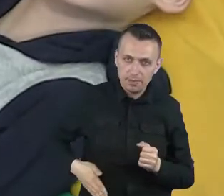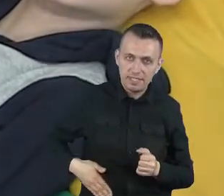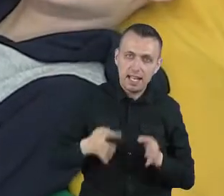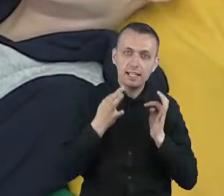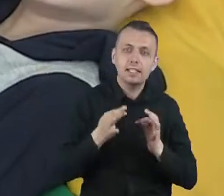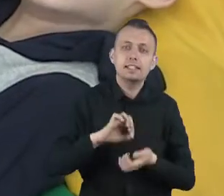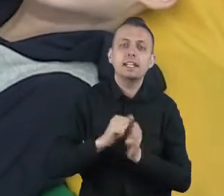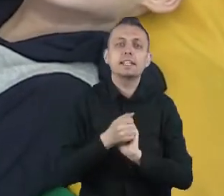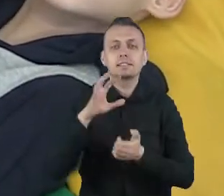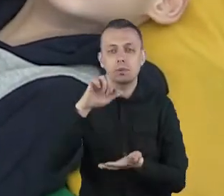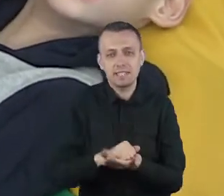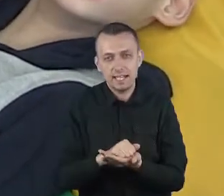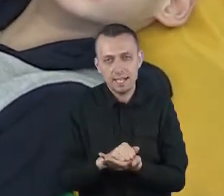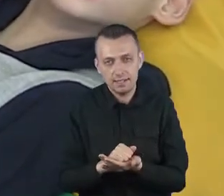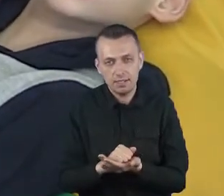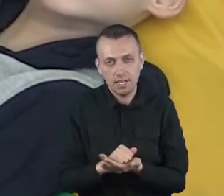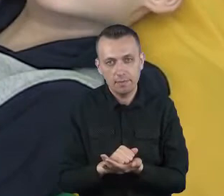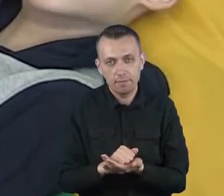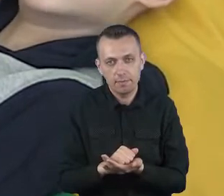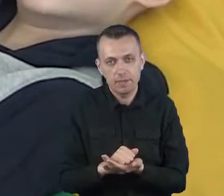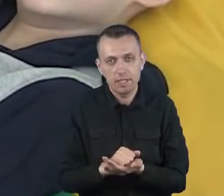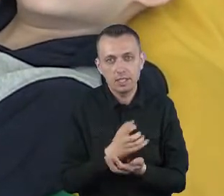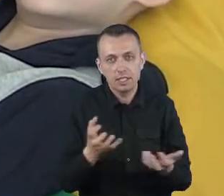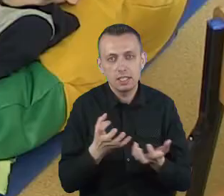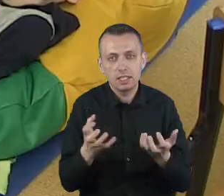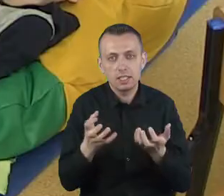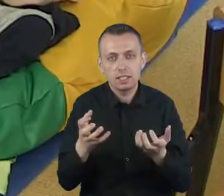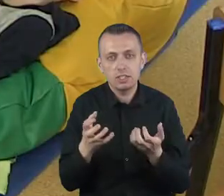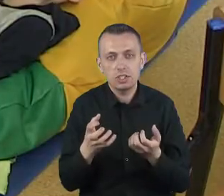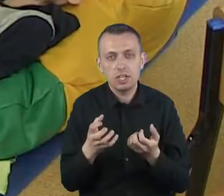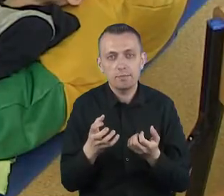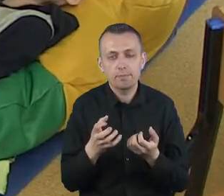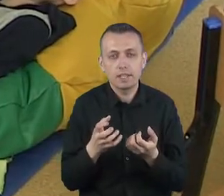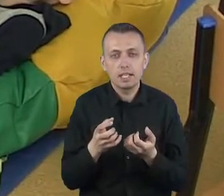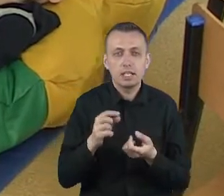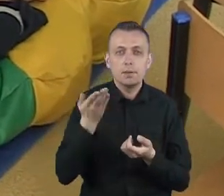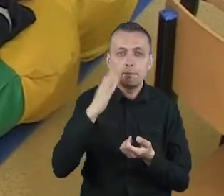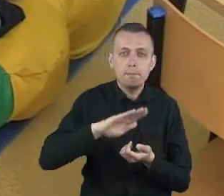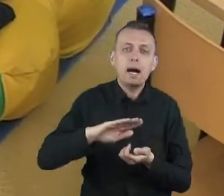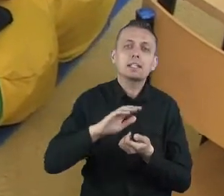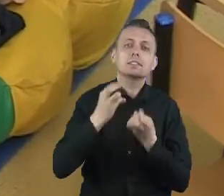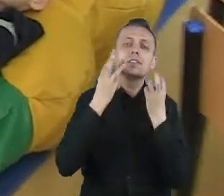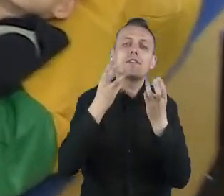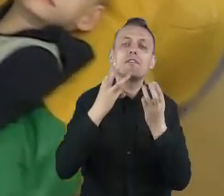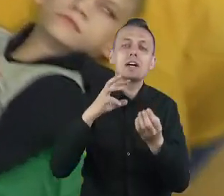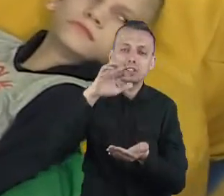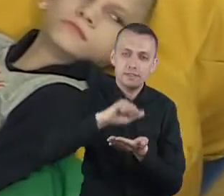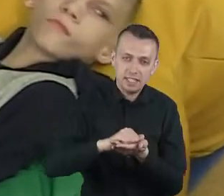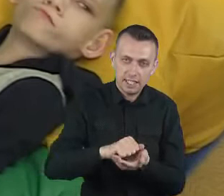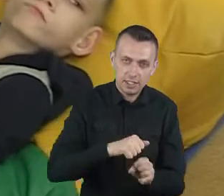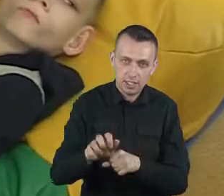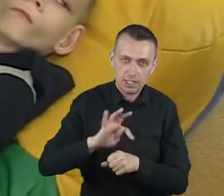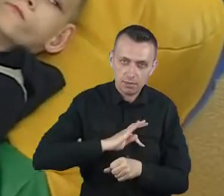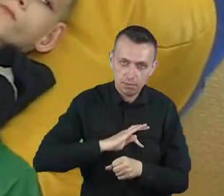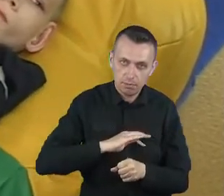jak wspomniałam, z kynoterapii. Zajęcia, gdzie właśnie takim motywatorem do zajęć jest mój pies. Pies